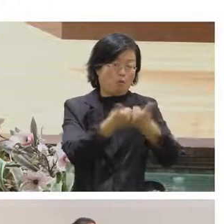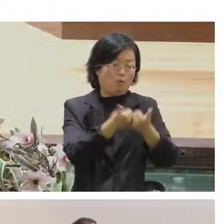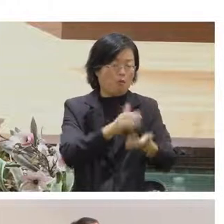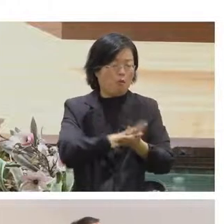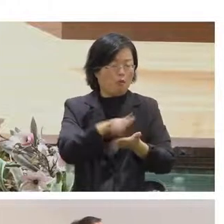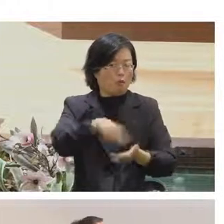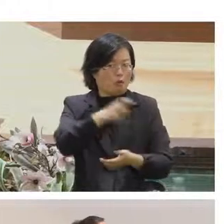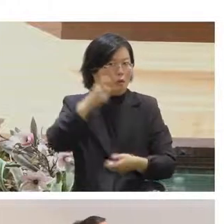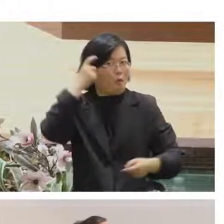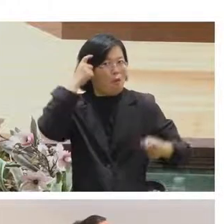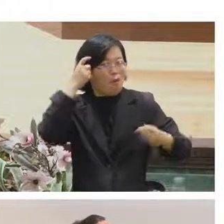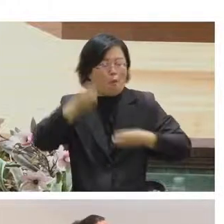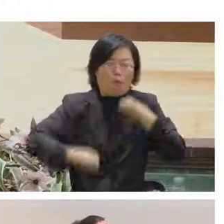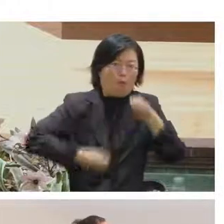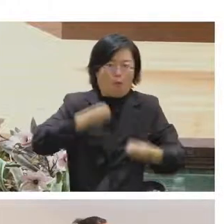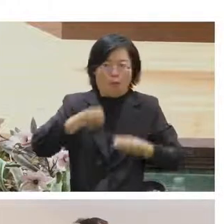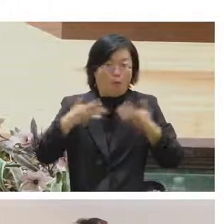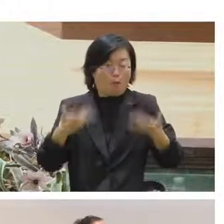就是